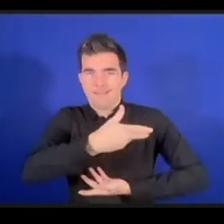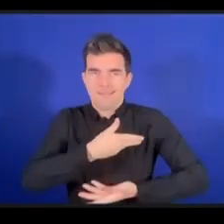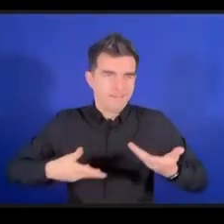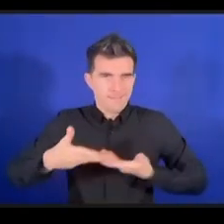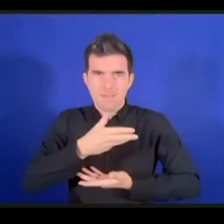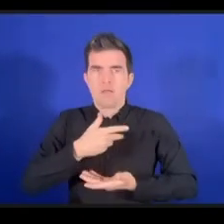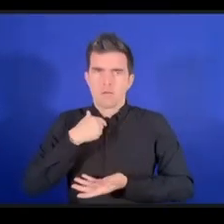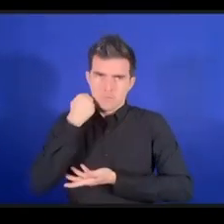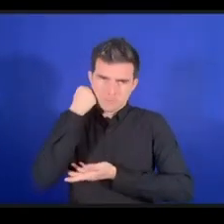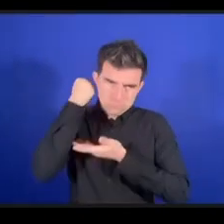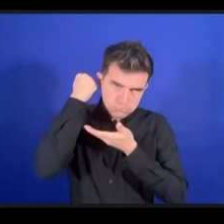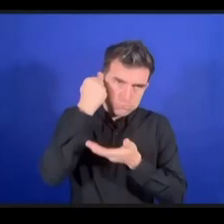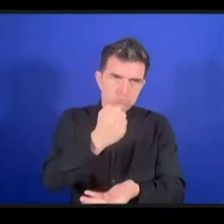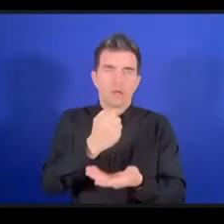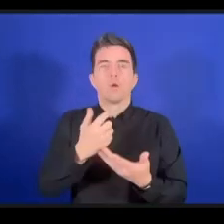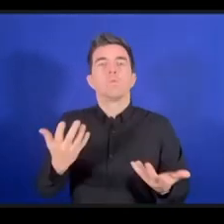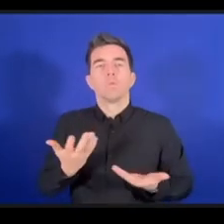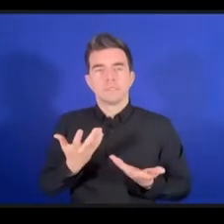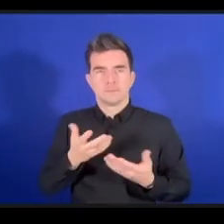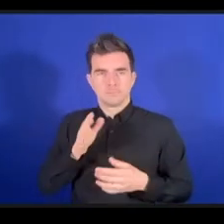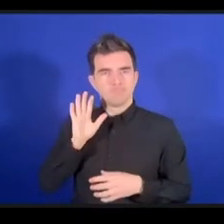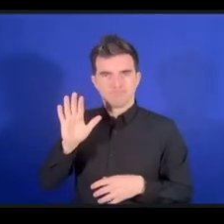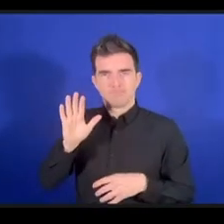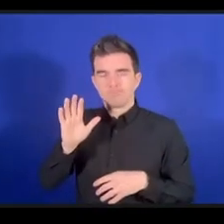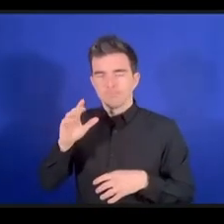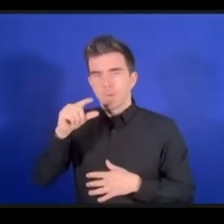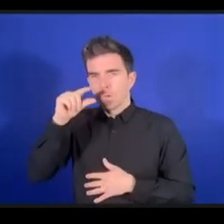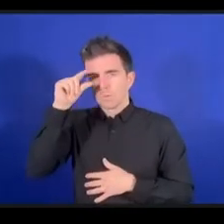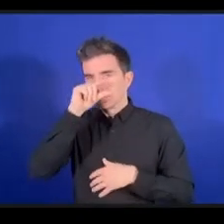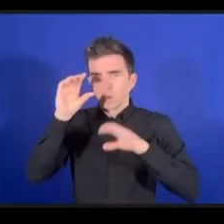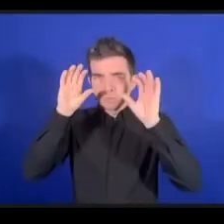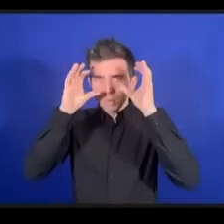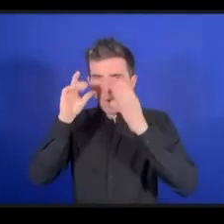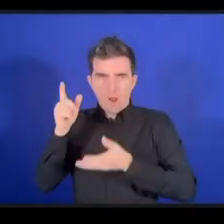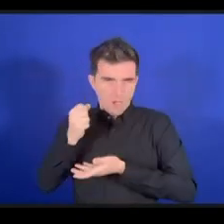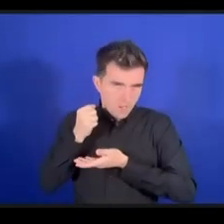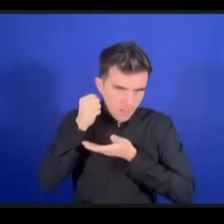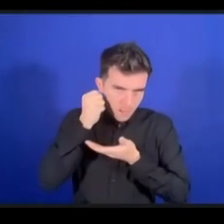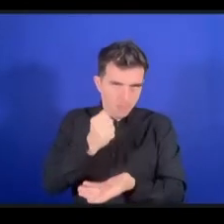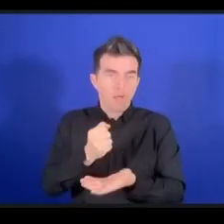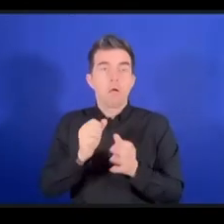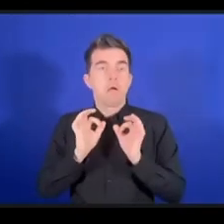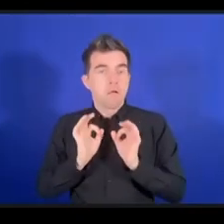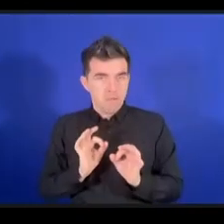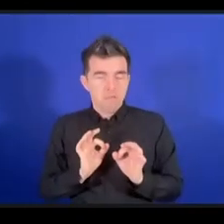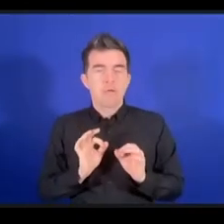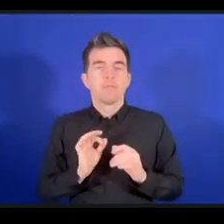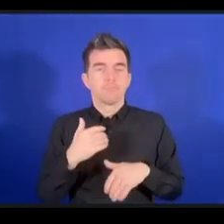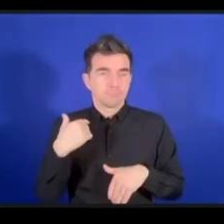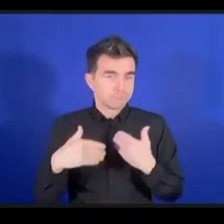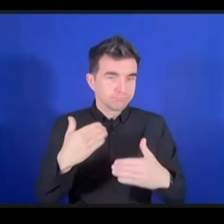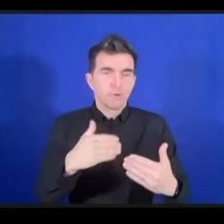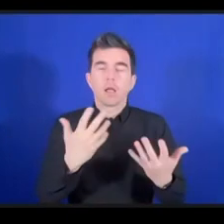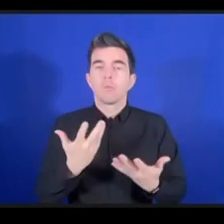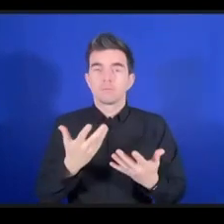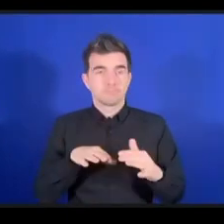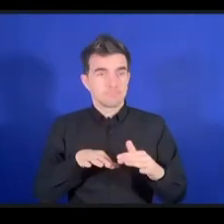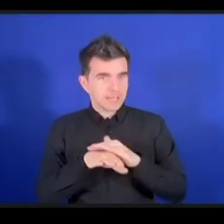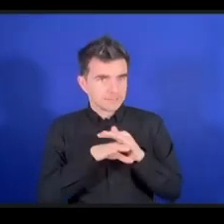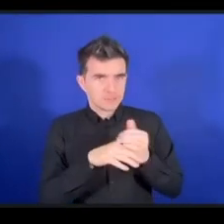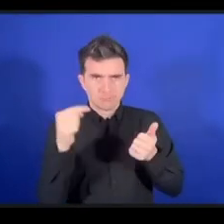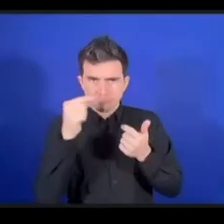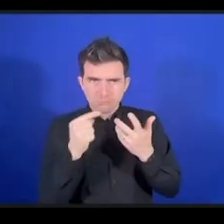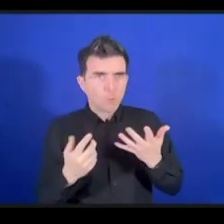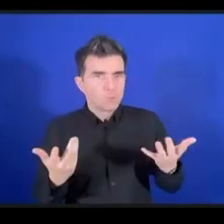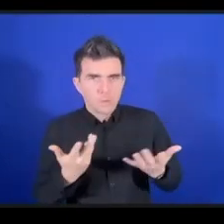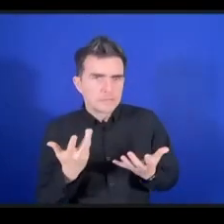我们的互联网支付能够帮助他们满足他们的可及性的这样的要求的需求，来帮助他